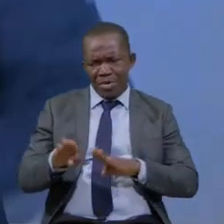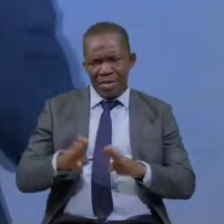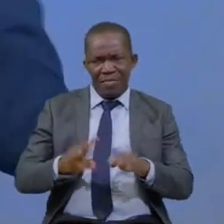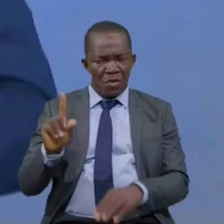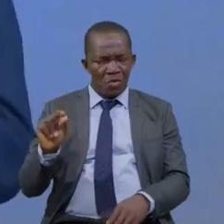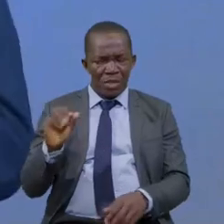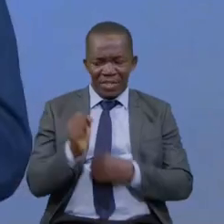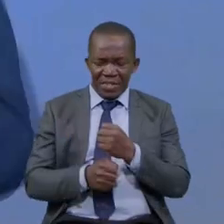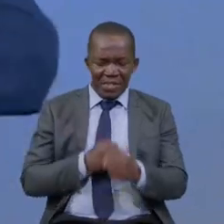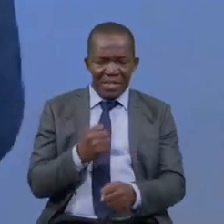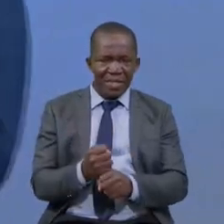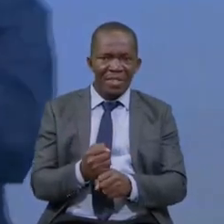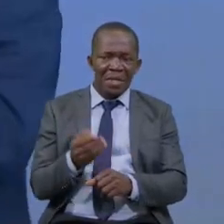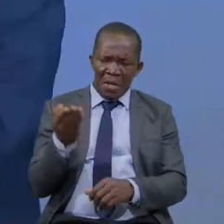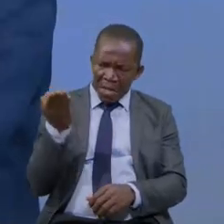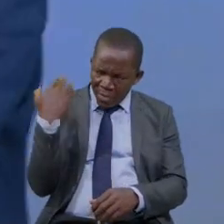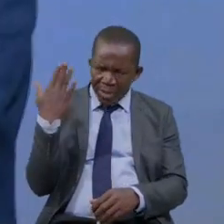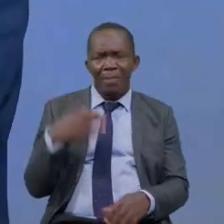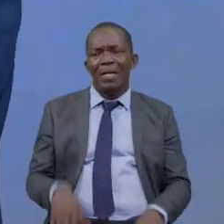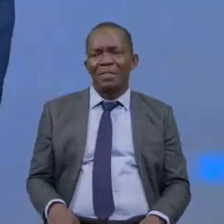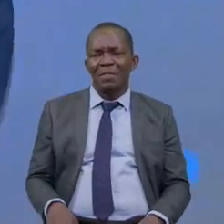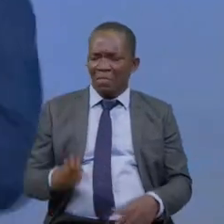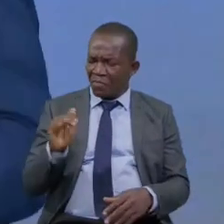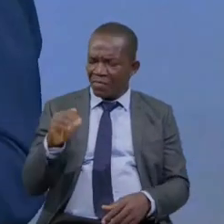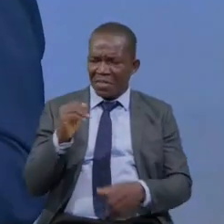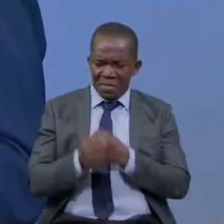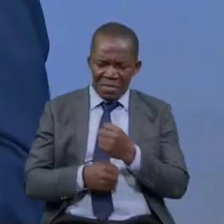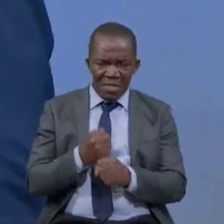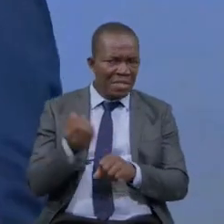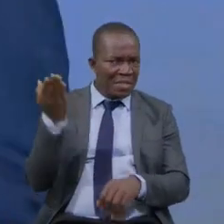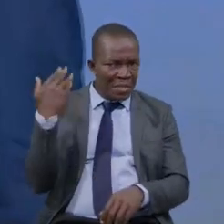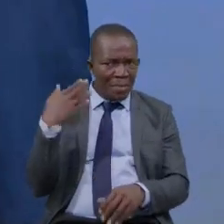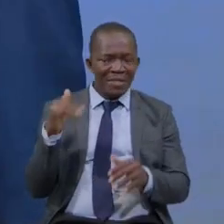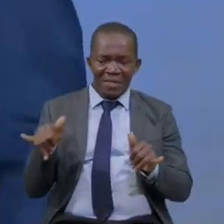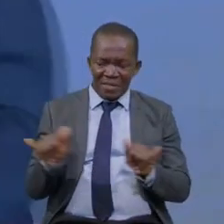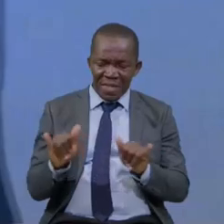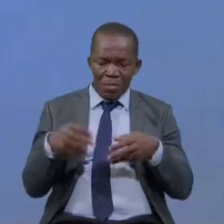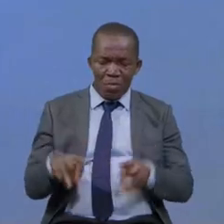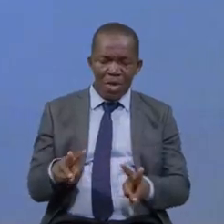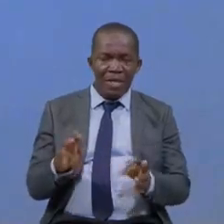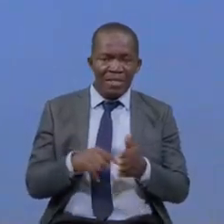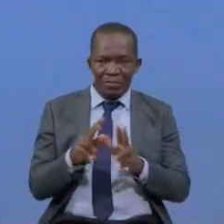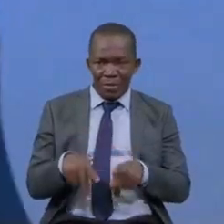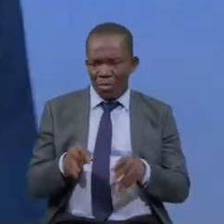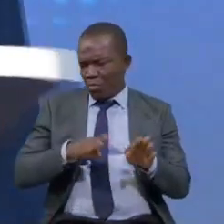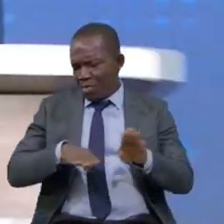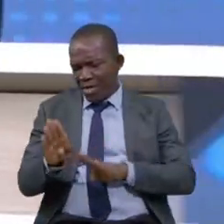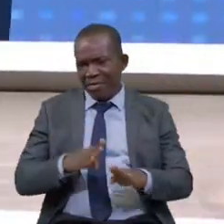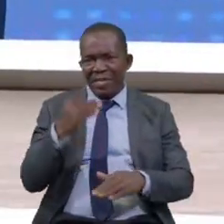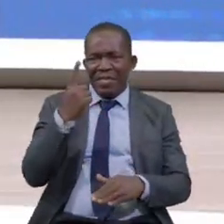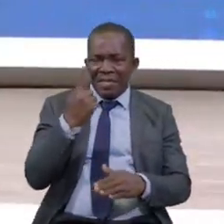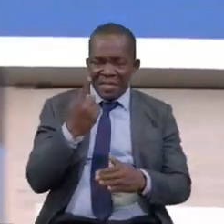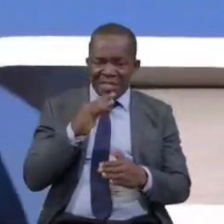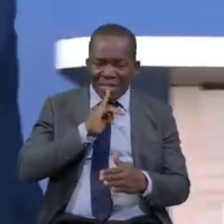il y a de cela 15 ans. C'est de la même manière qu'ils réagissent qu'ils ont réagi à 20 ans, c'est de la